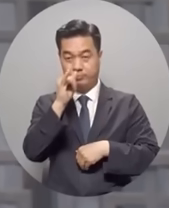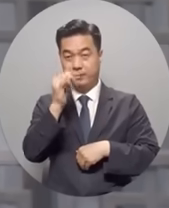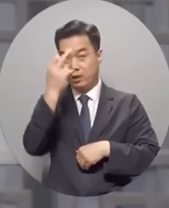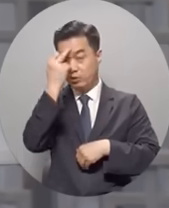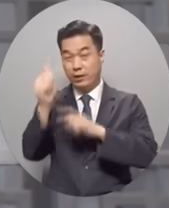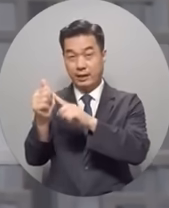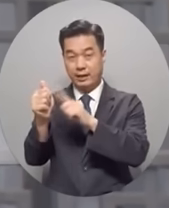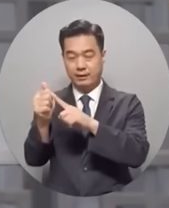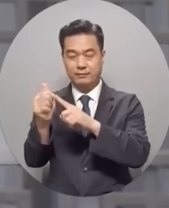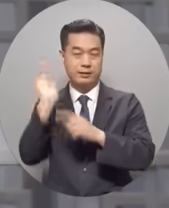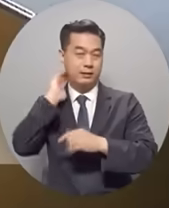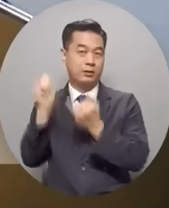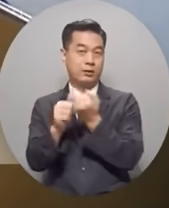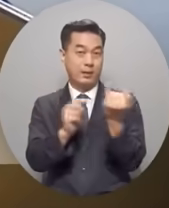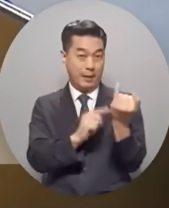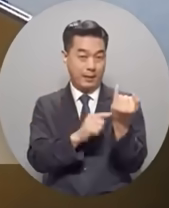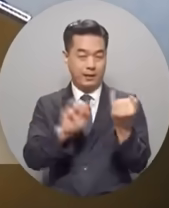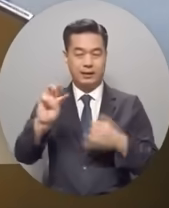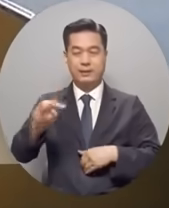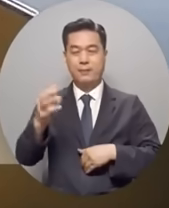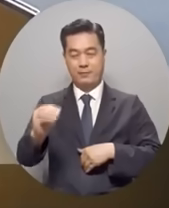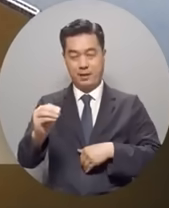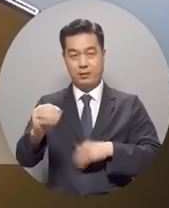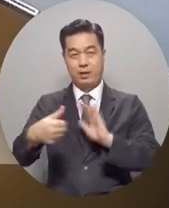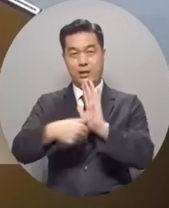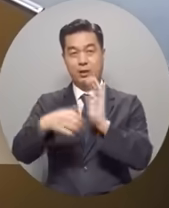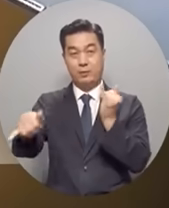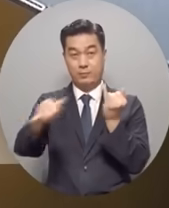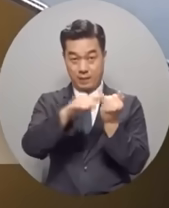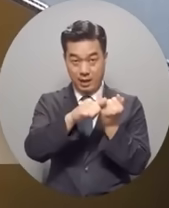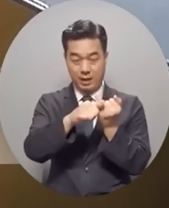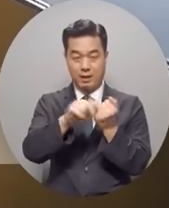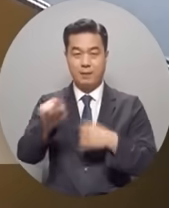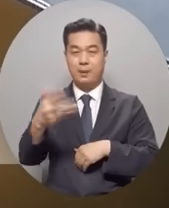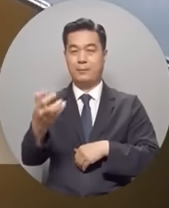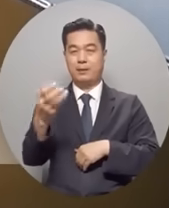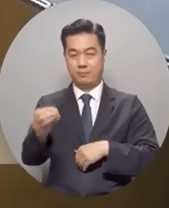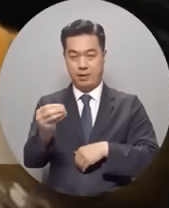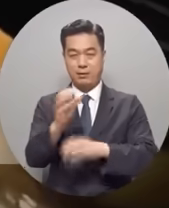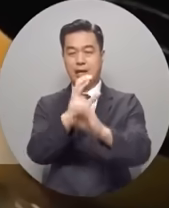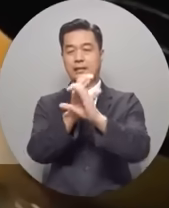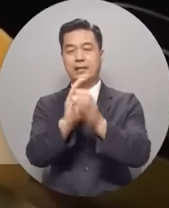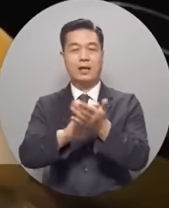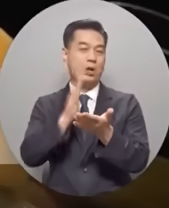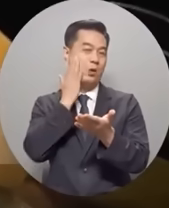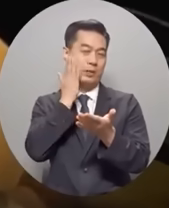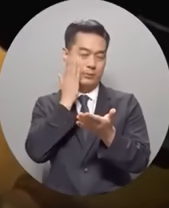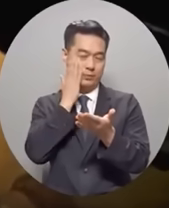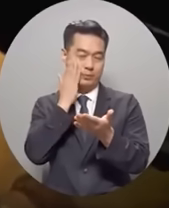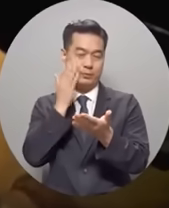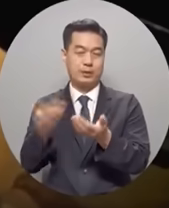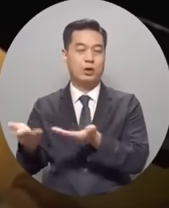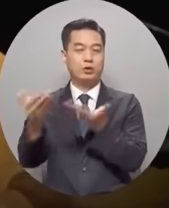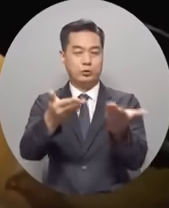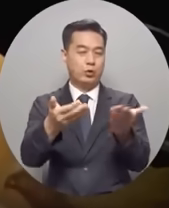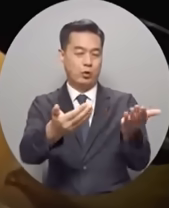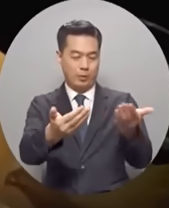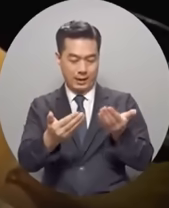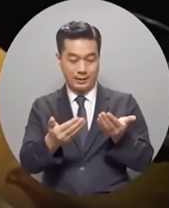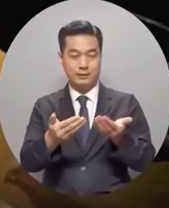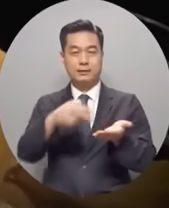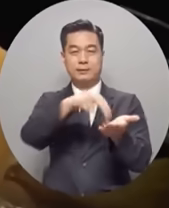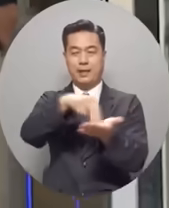여사는 300만 원짜리 디올백과 180만 원짜리 샤넬 화장품 등을 주고받은 상대방입니다. 최